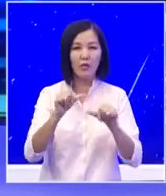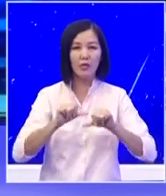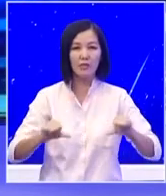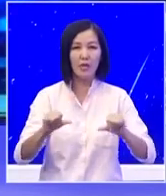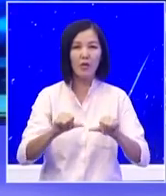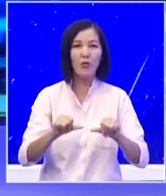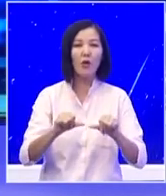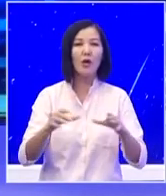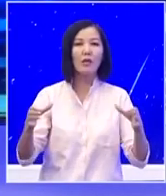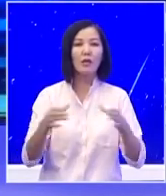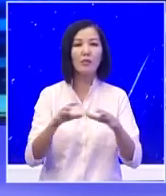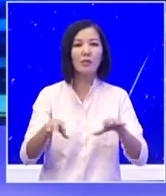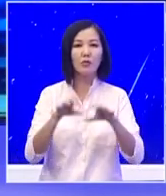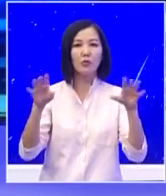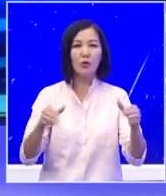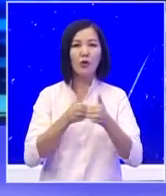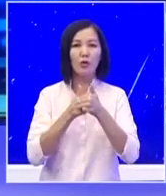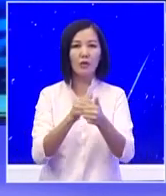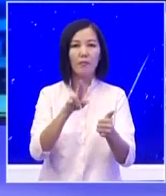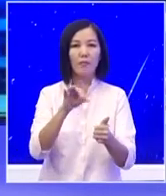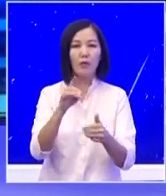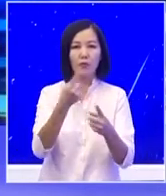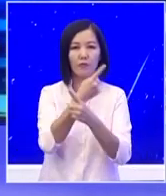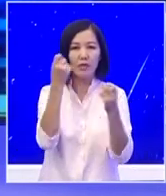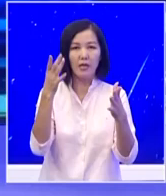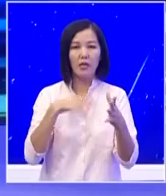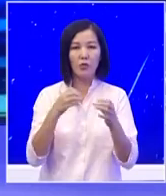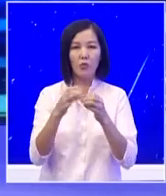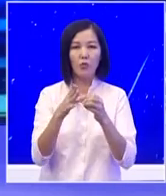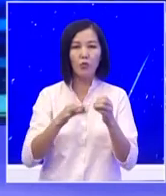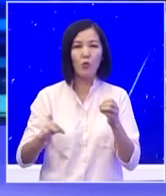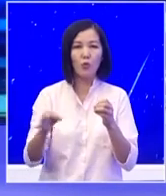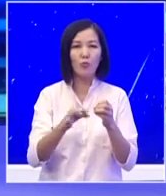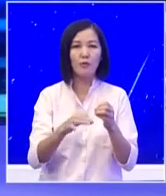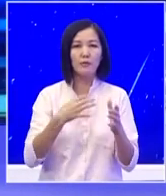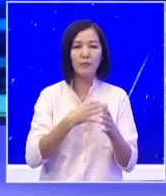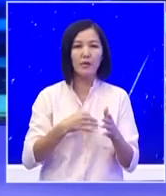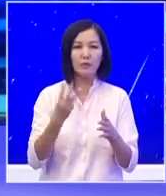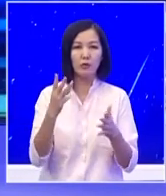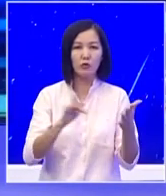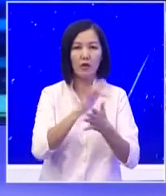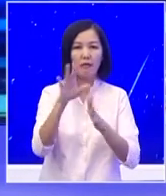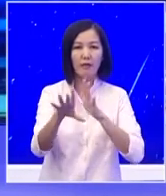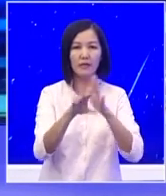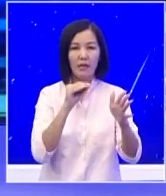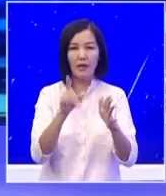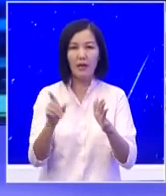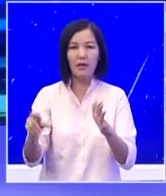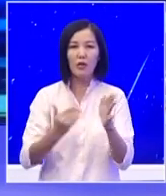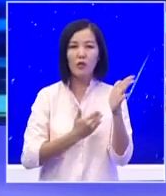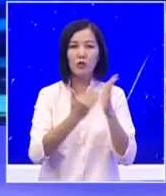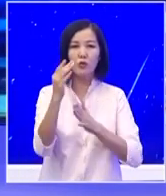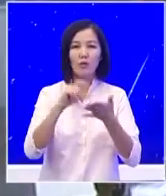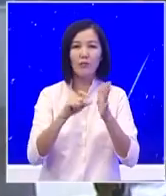төрағасының орынбасары Константин Петров жария етті. 14 облыс және маңызы бар 3 қаладан сайланған депутаттар енді жоғары палатаның